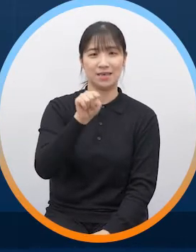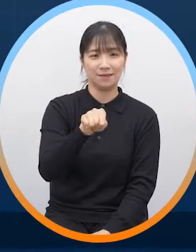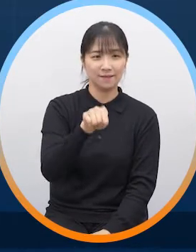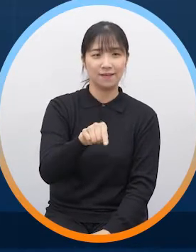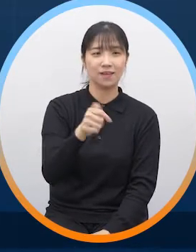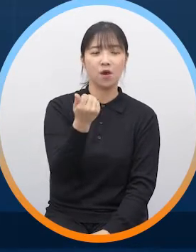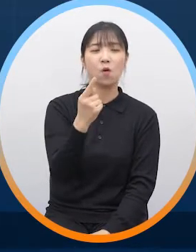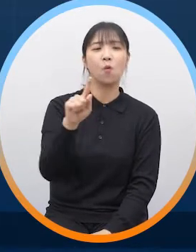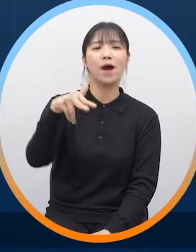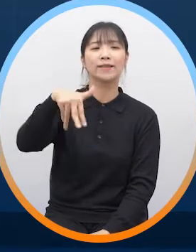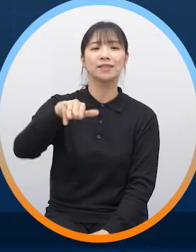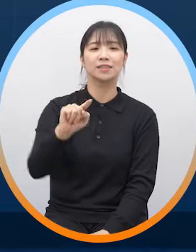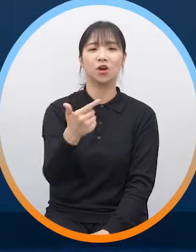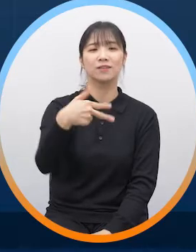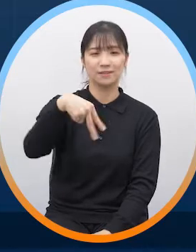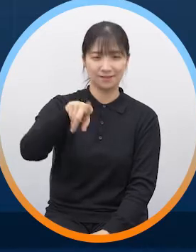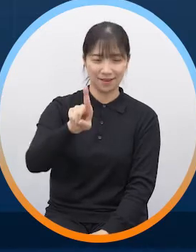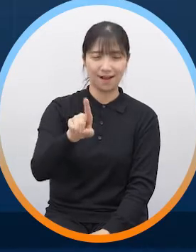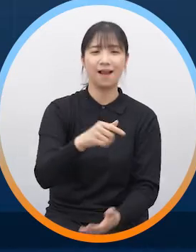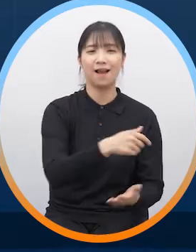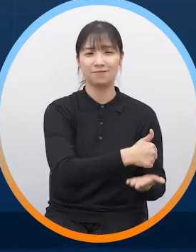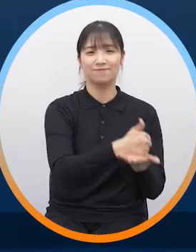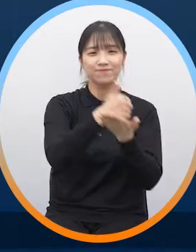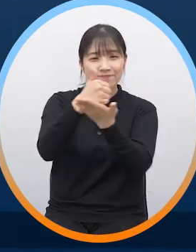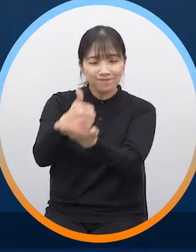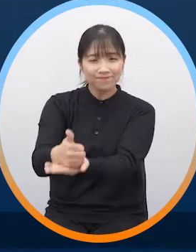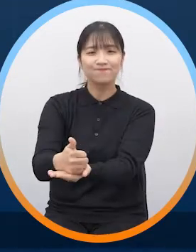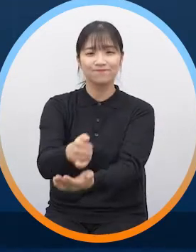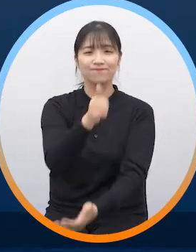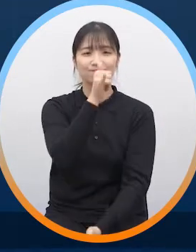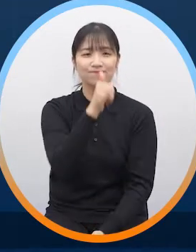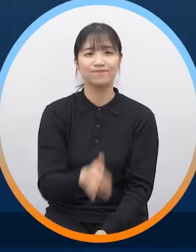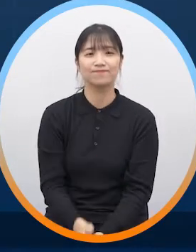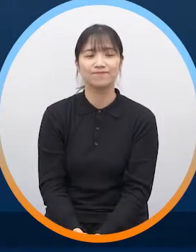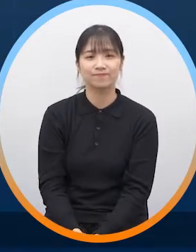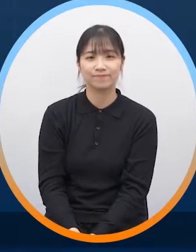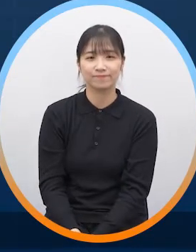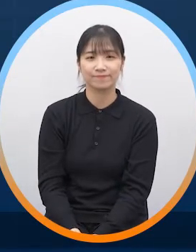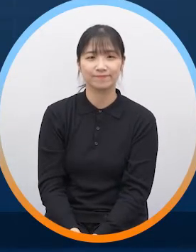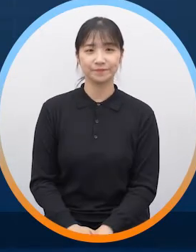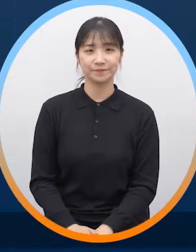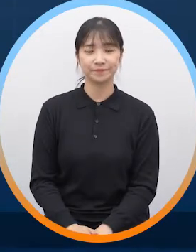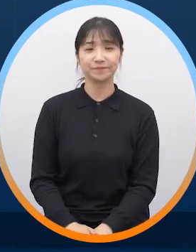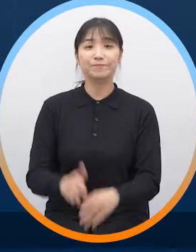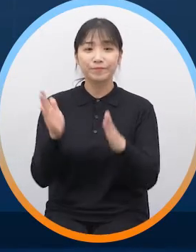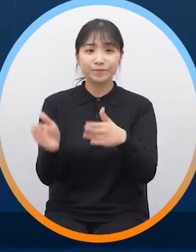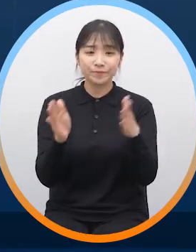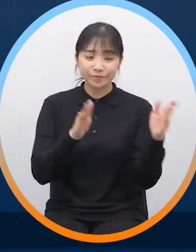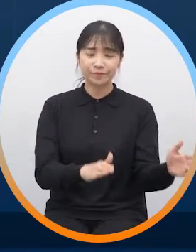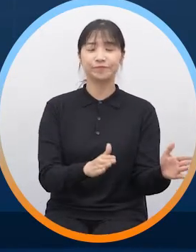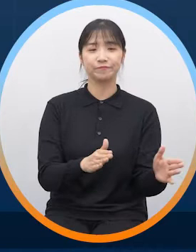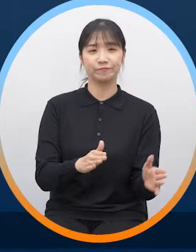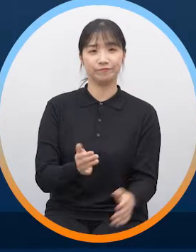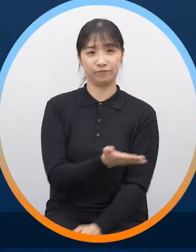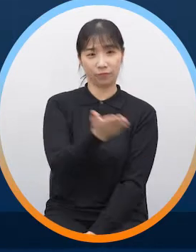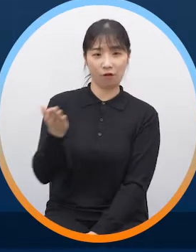그게 이제 화천사에도 이제 배양이 되게 됩니다. 자, 그러면 우리